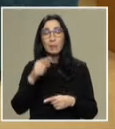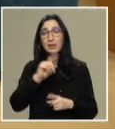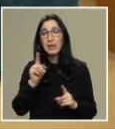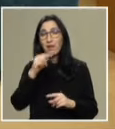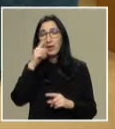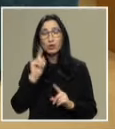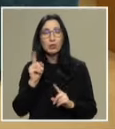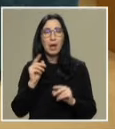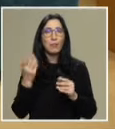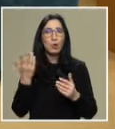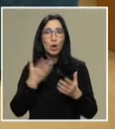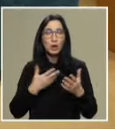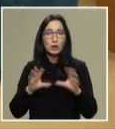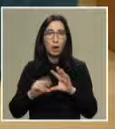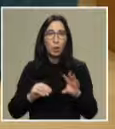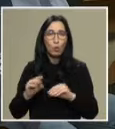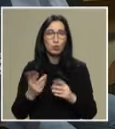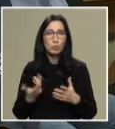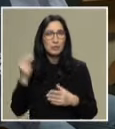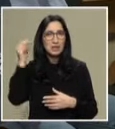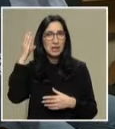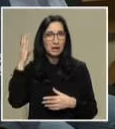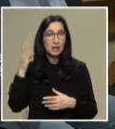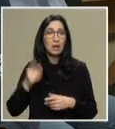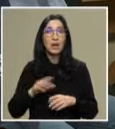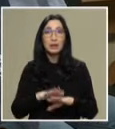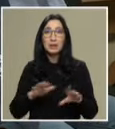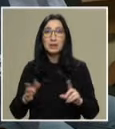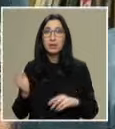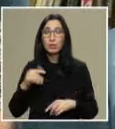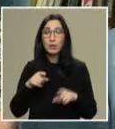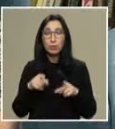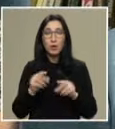само да учим знанията по определени предмети. Децата,